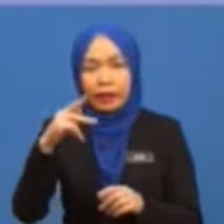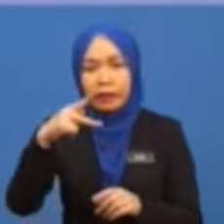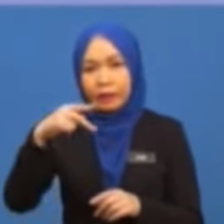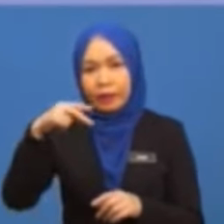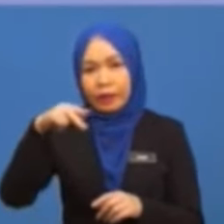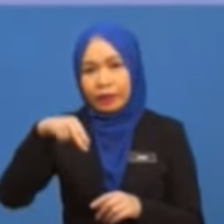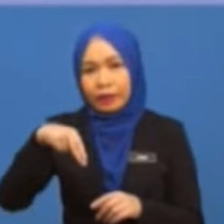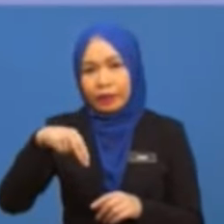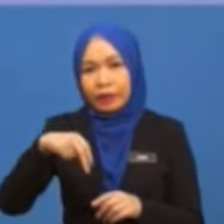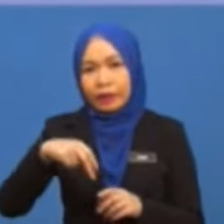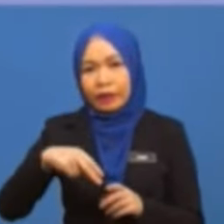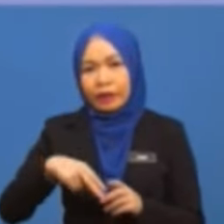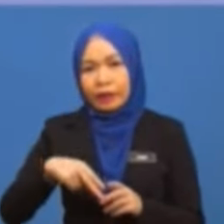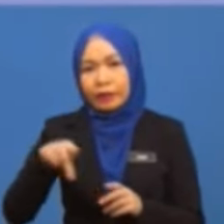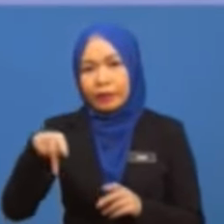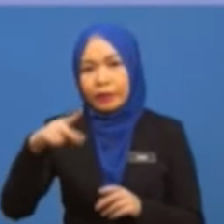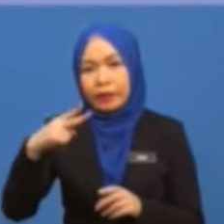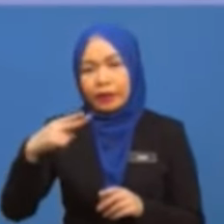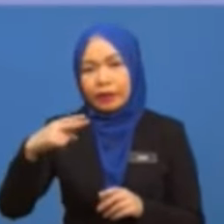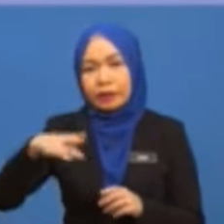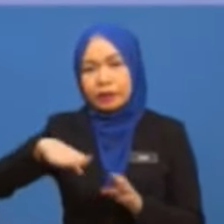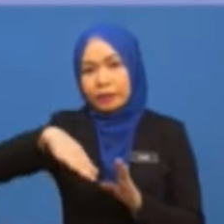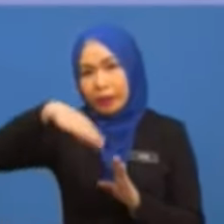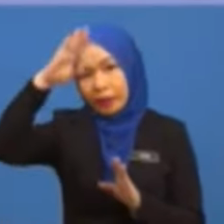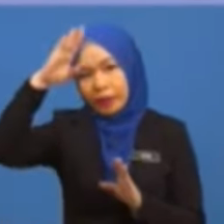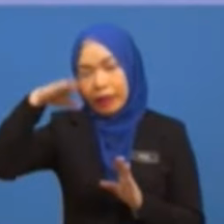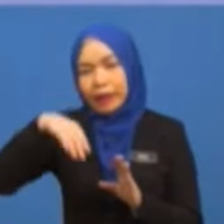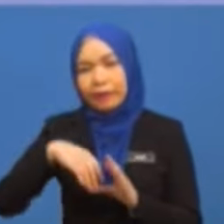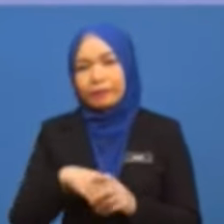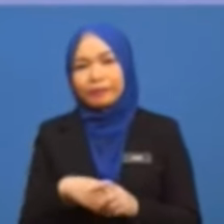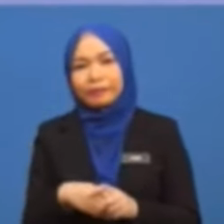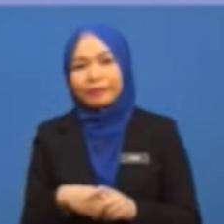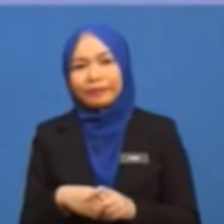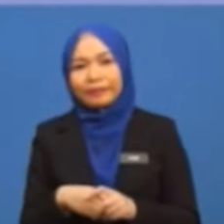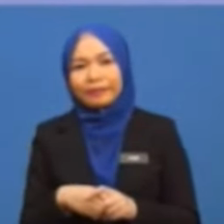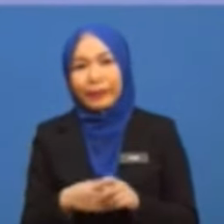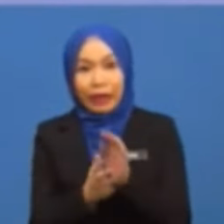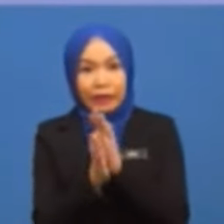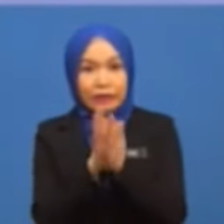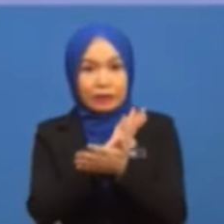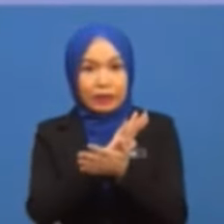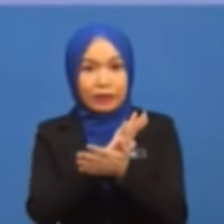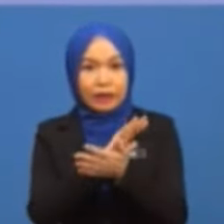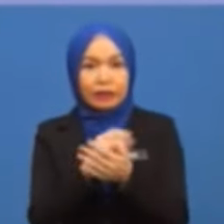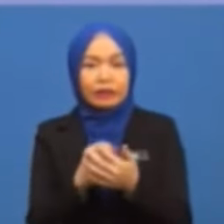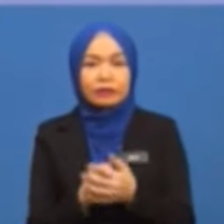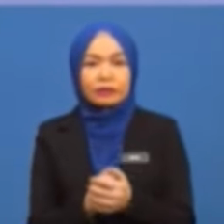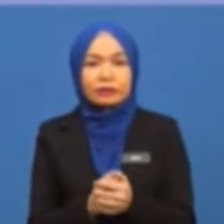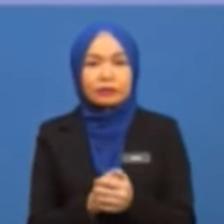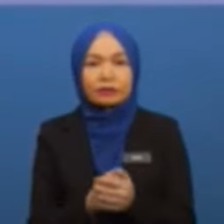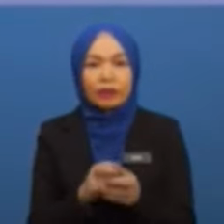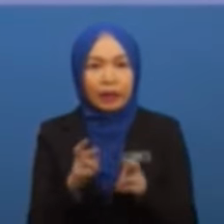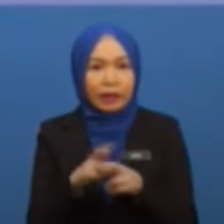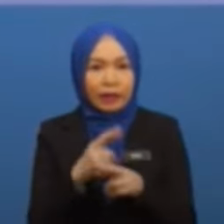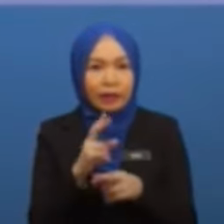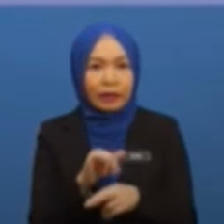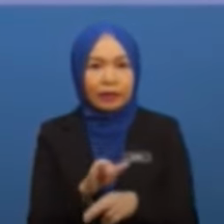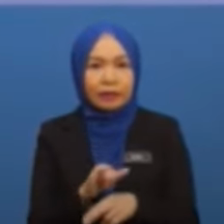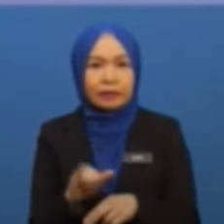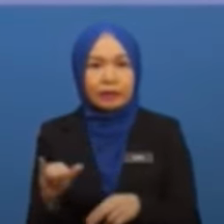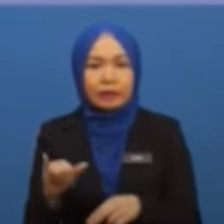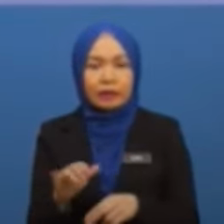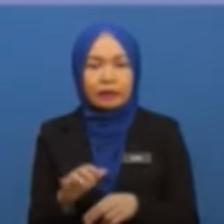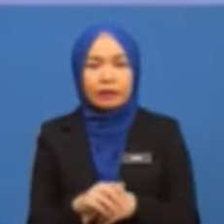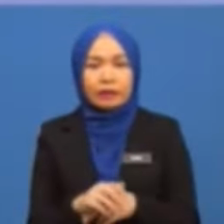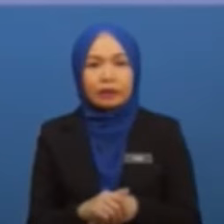pH 11 kepada 13. Oleh itu, kesimpulan yang boleh dibuat bagi eksperimen